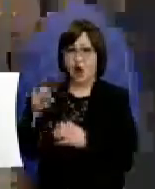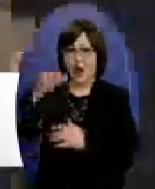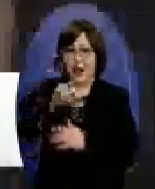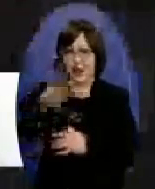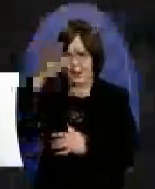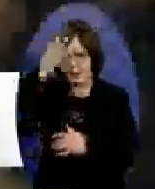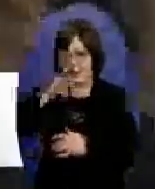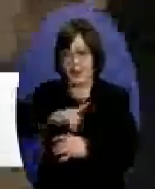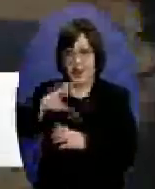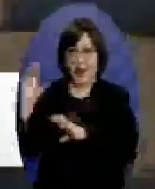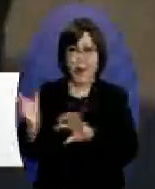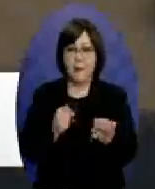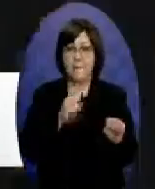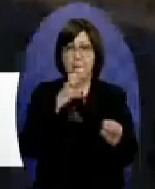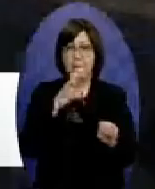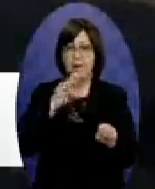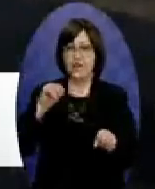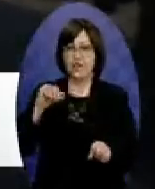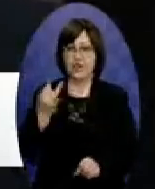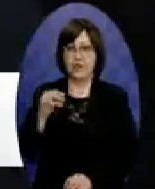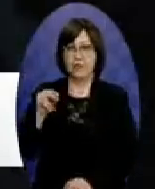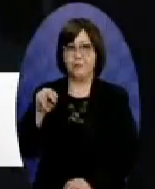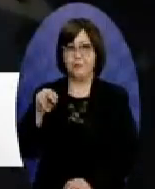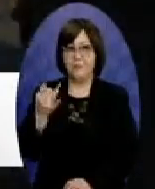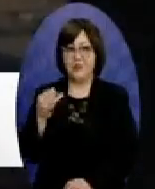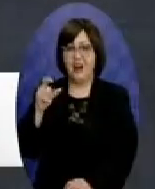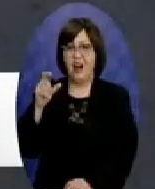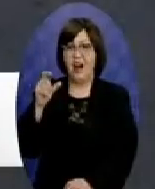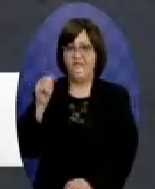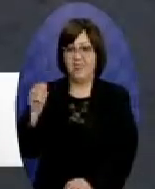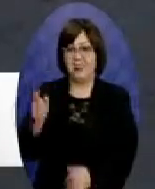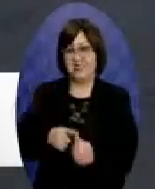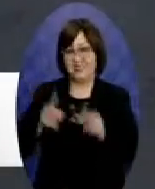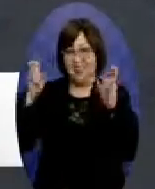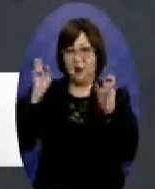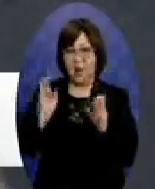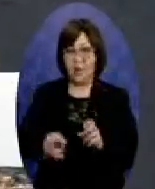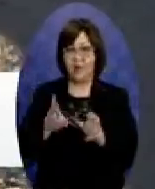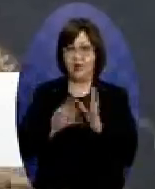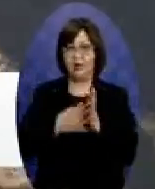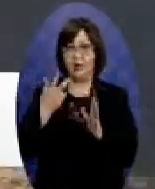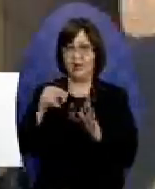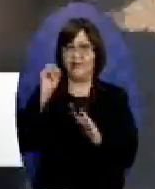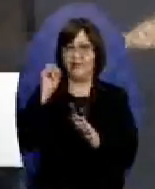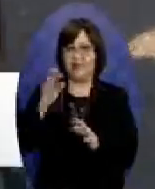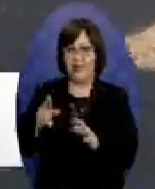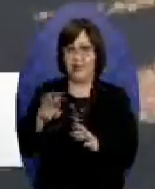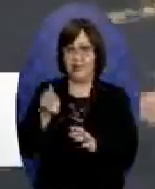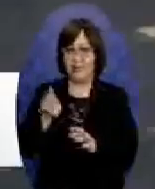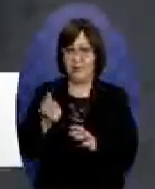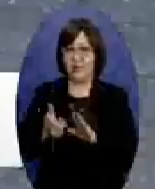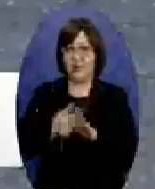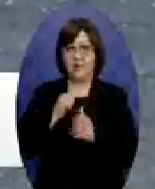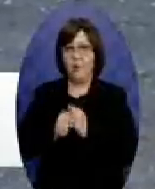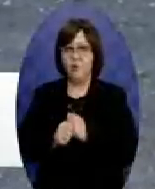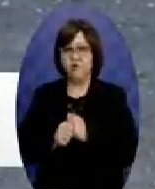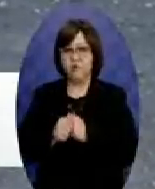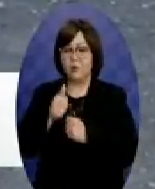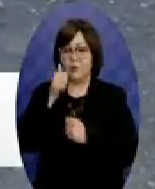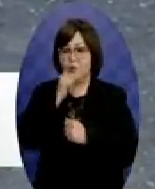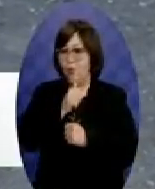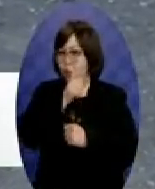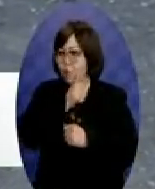алт мөнгөний ордыг эзэмшдэг GPF компани нь 930 сая гаруй төгрөгийн татварыг нууж худал мэдүүлсэн нь